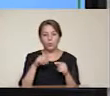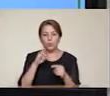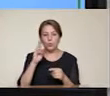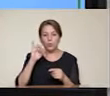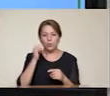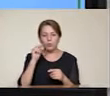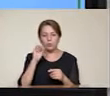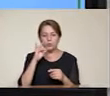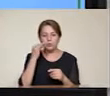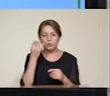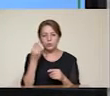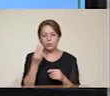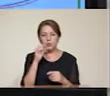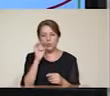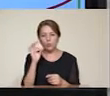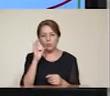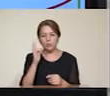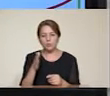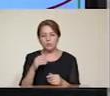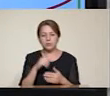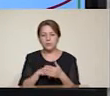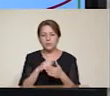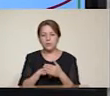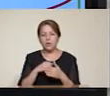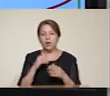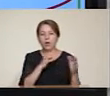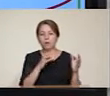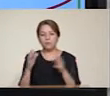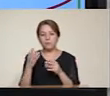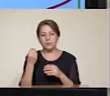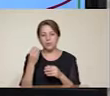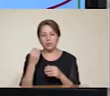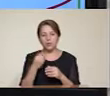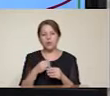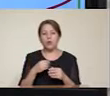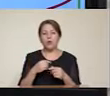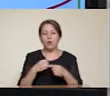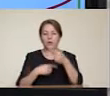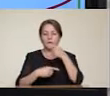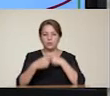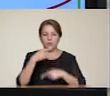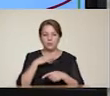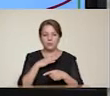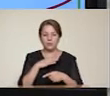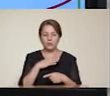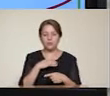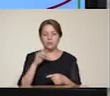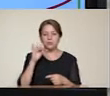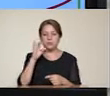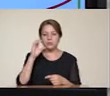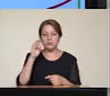esa 0 ga teng, chunki avtobus yana oldingi joyiga qaytib keldi. Demak,